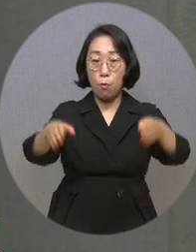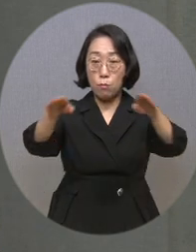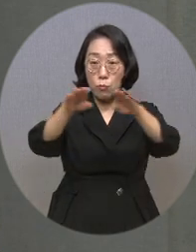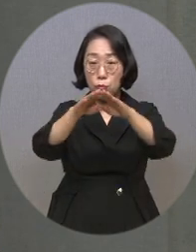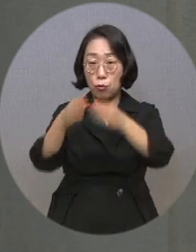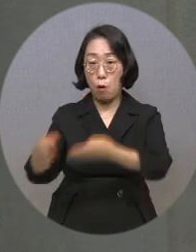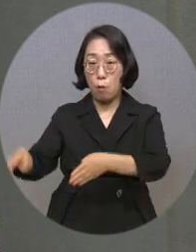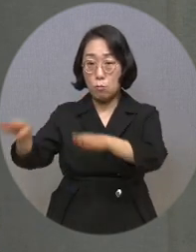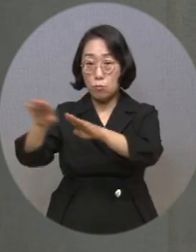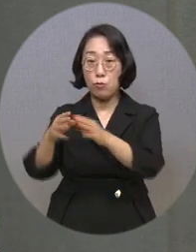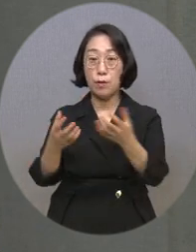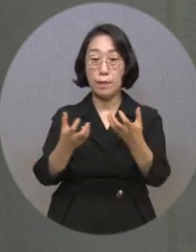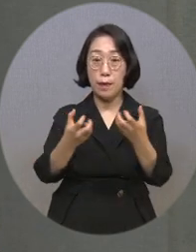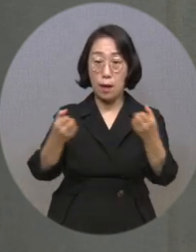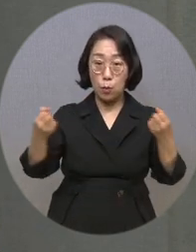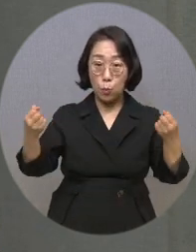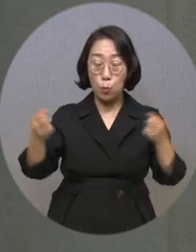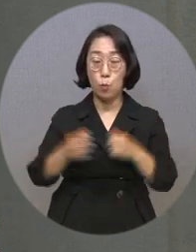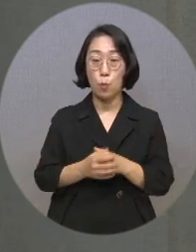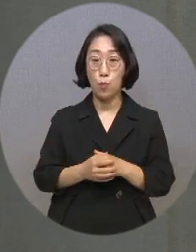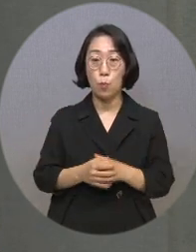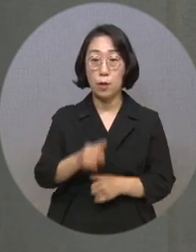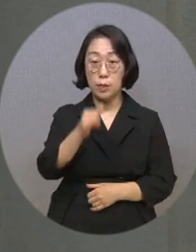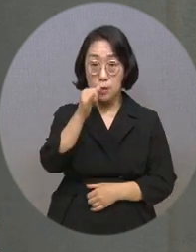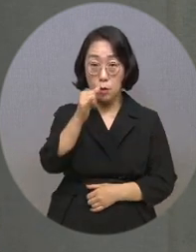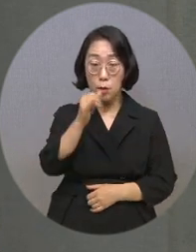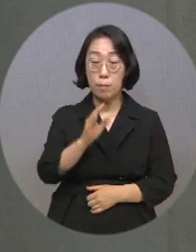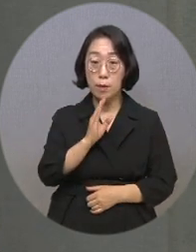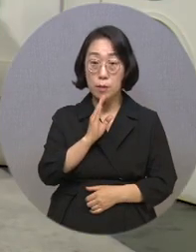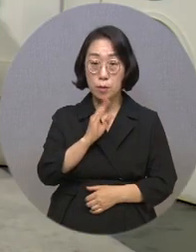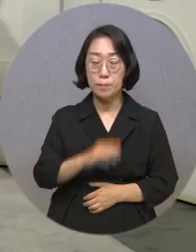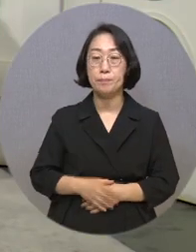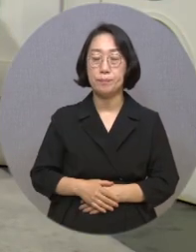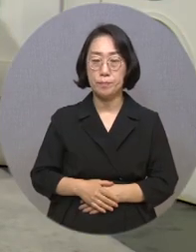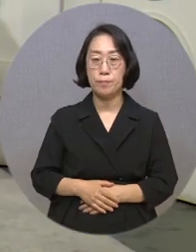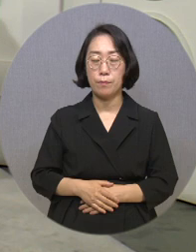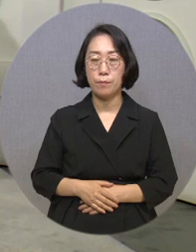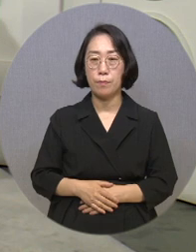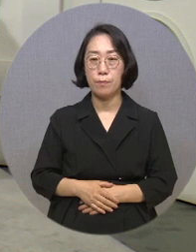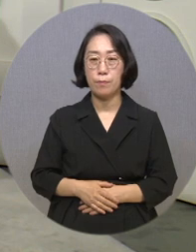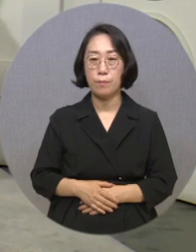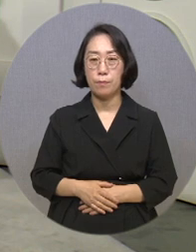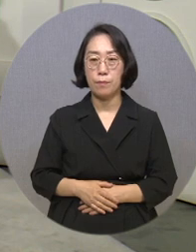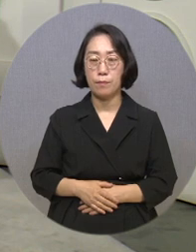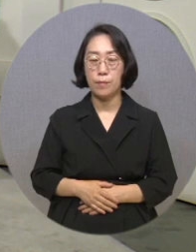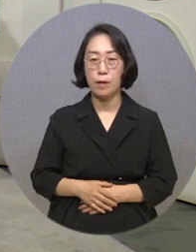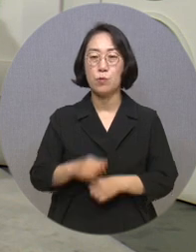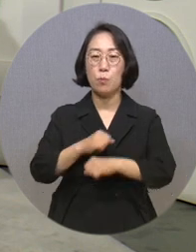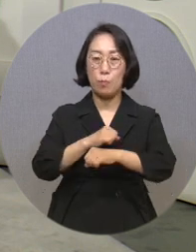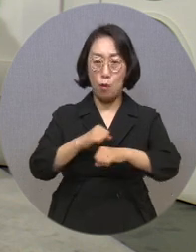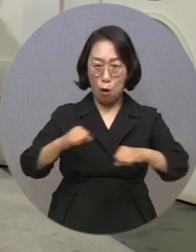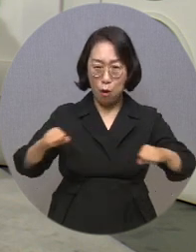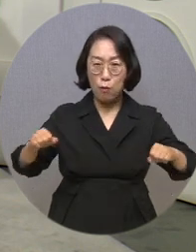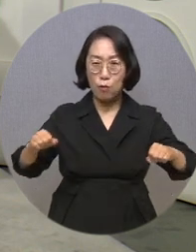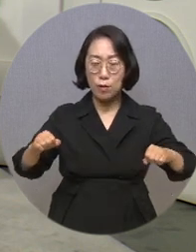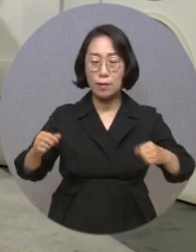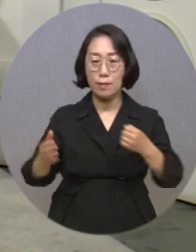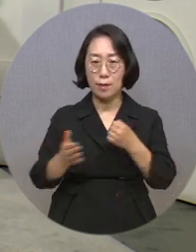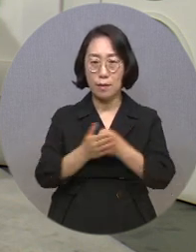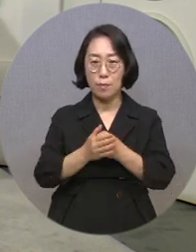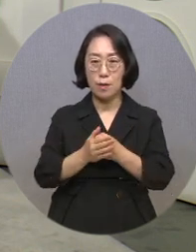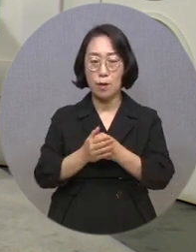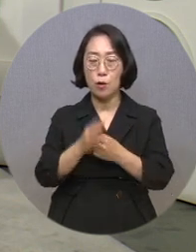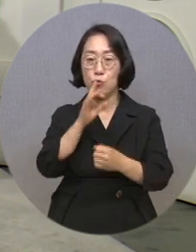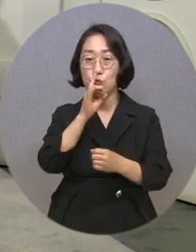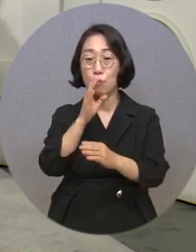하나 별도로 장애인 시설을 건립한 겁니까? 네. 아. 저희들이 그 대지가 좀 넓어가지고 네.